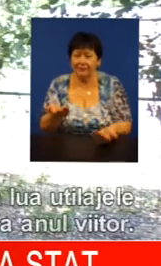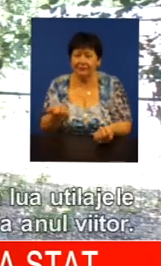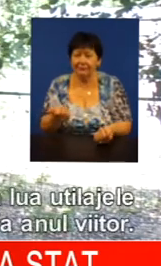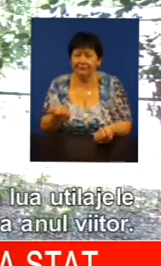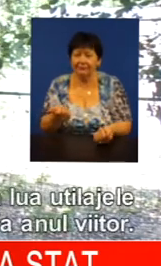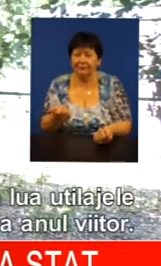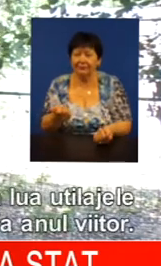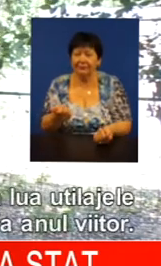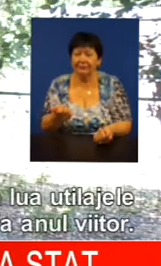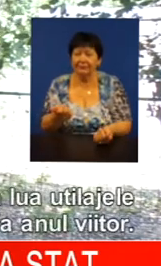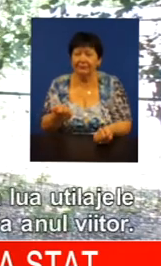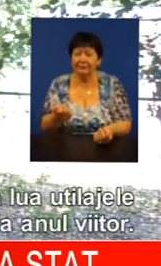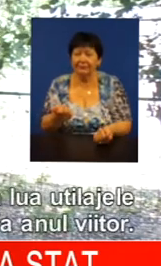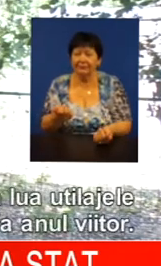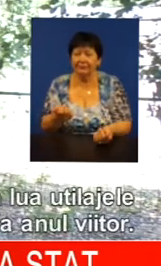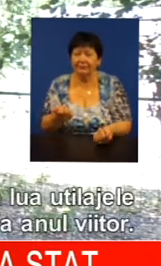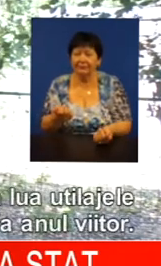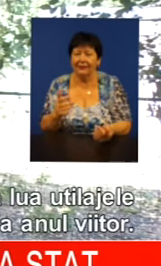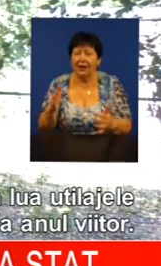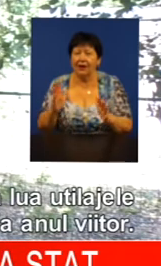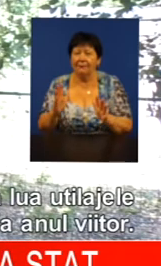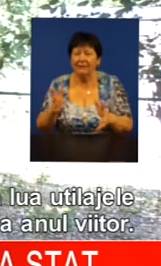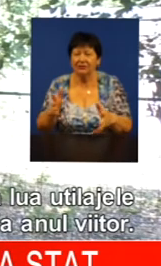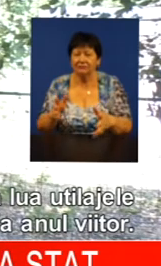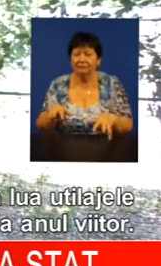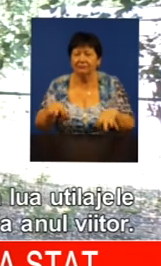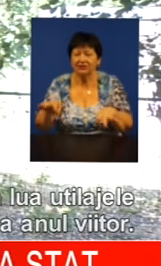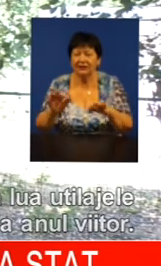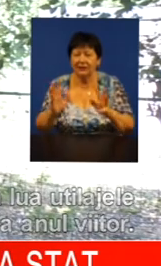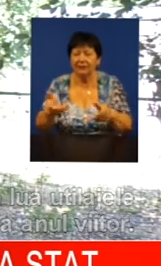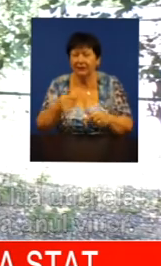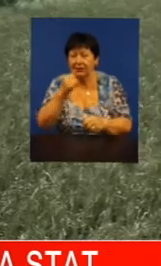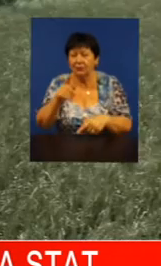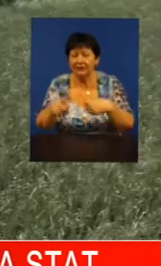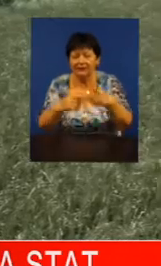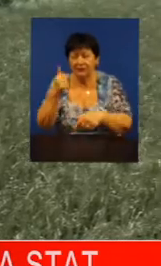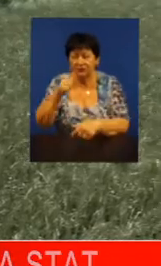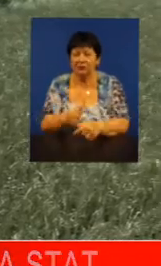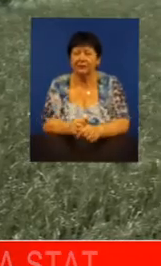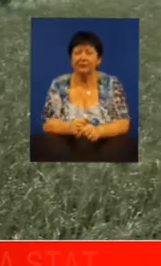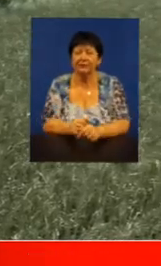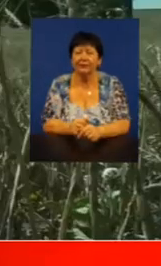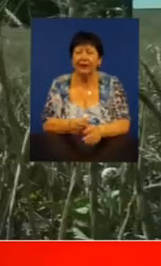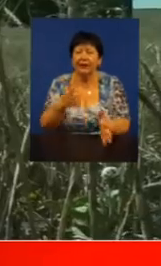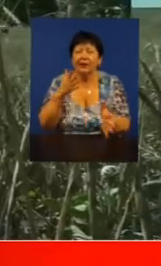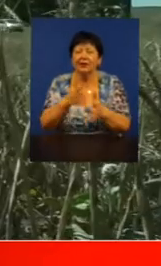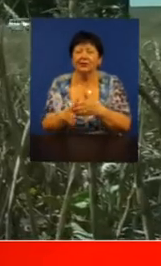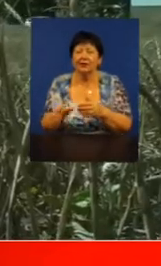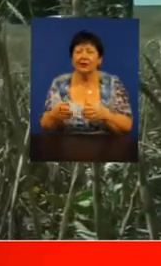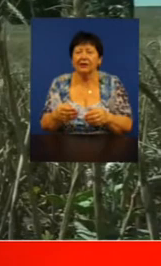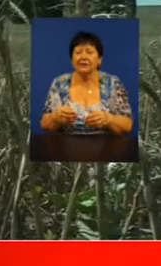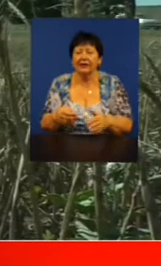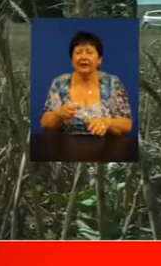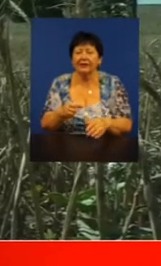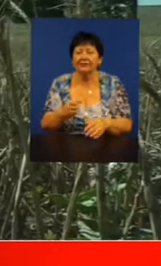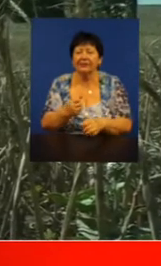или там заберет их машины, комбайны, все остальное, они не смогут производить на следующий год. Fermierii insistă implicarea guvernului